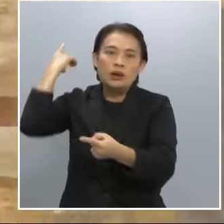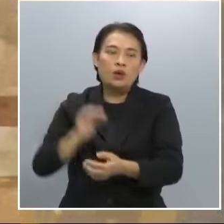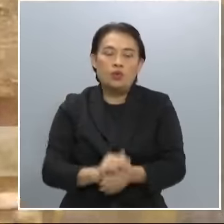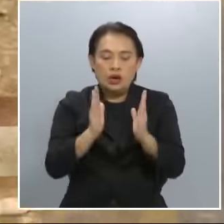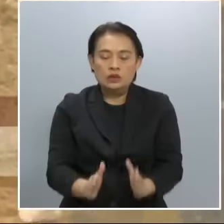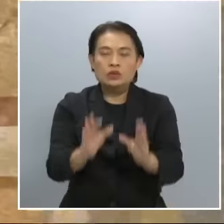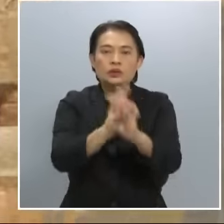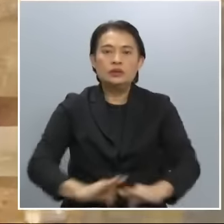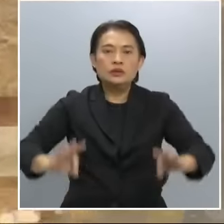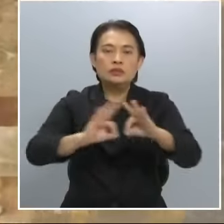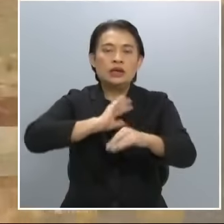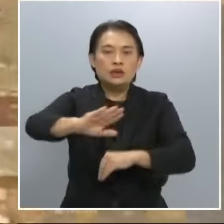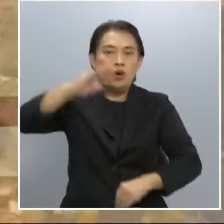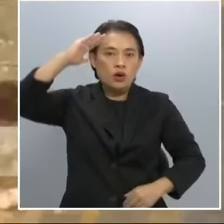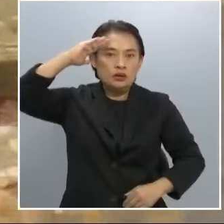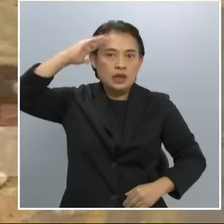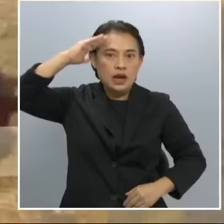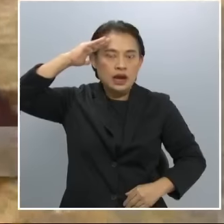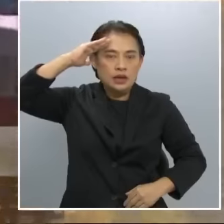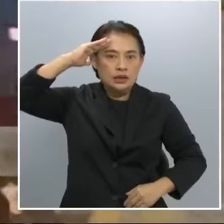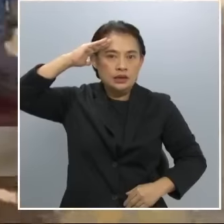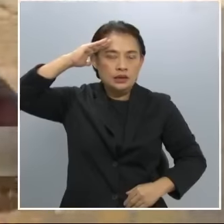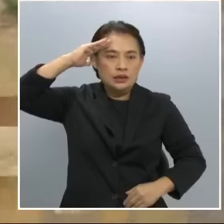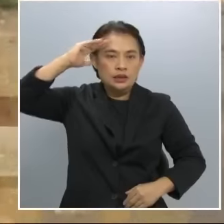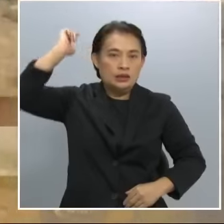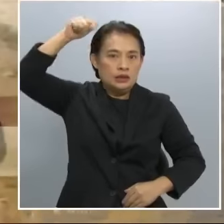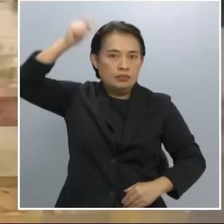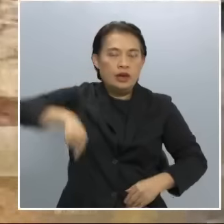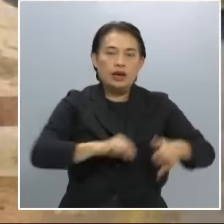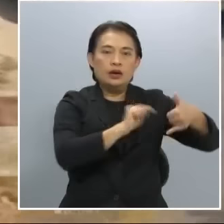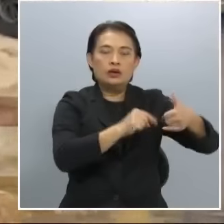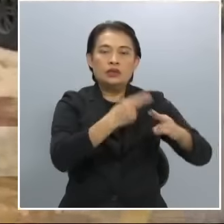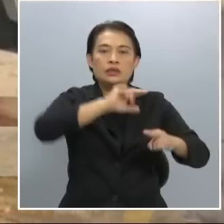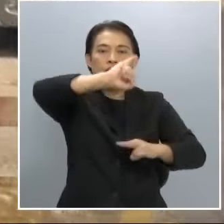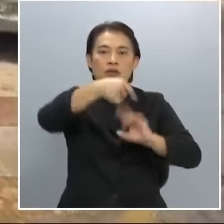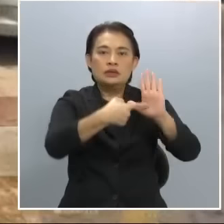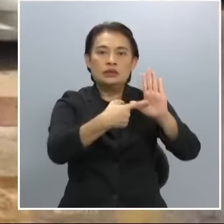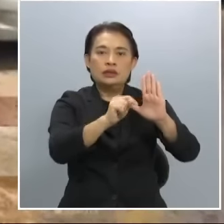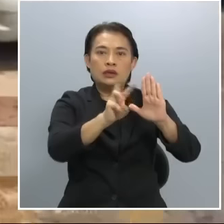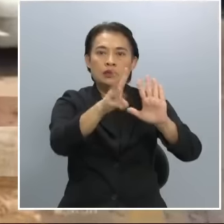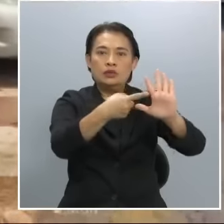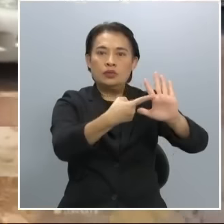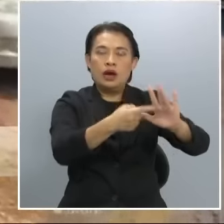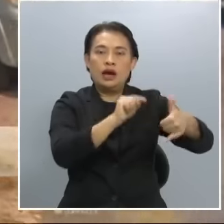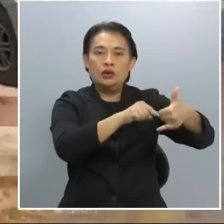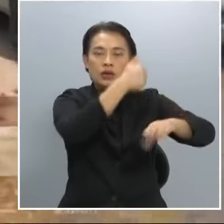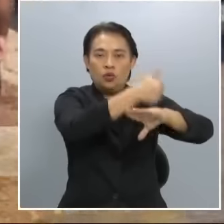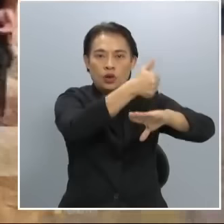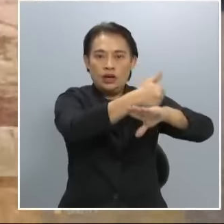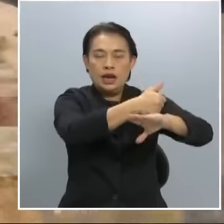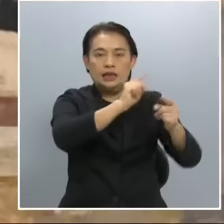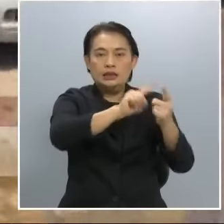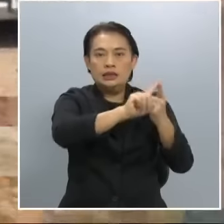ของกองทัพเมียนมาคนหนึ่งก็คือพลจัตวาโซมินทัศน์ผู้บัญชาการกองพล